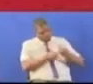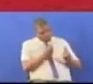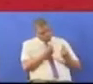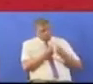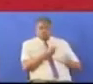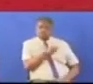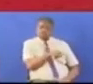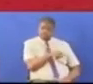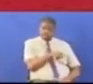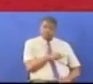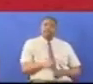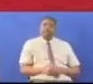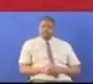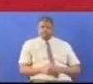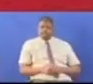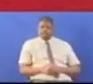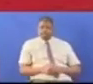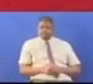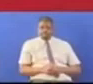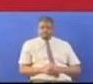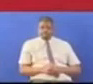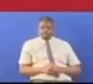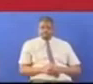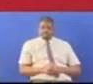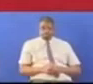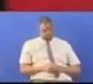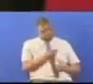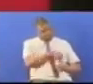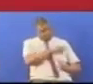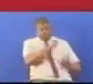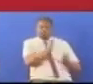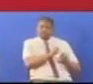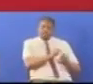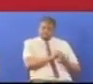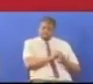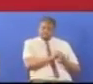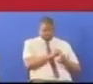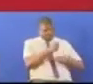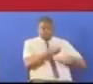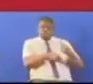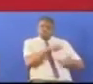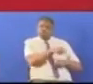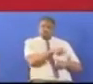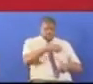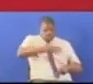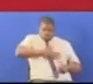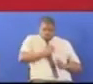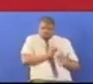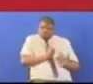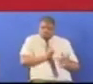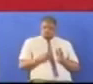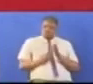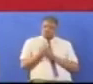tunaozungumzia kwa sababu mradi huu unahusu rasilimali ambazo zinatokea kwenye nchi nyingine sio za kwetu na